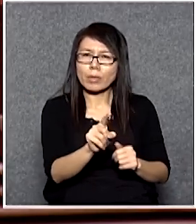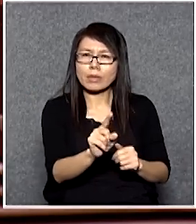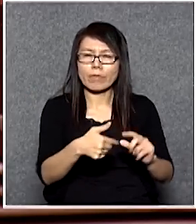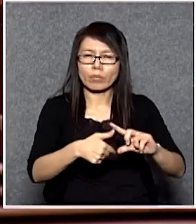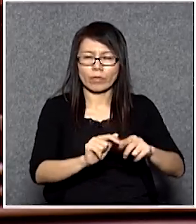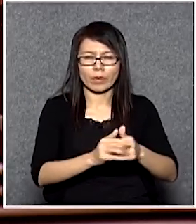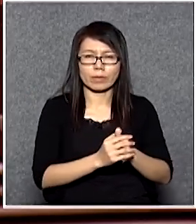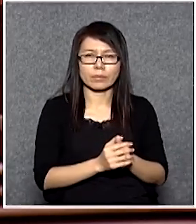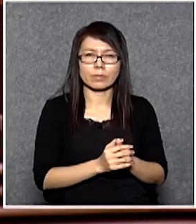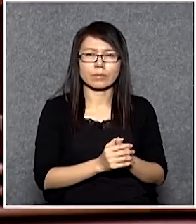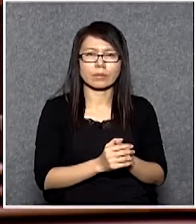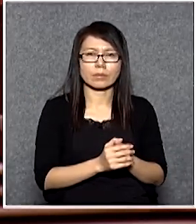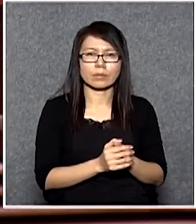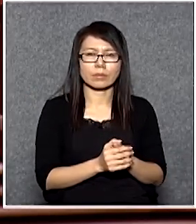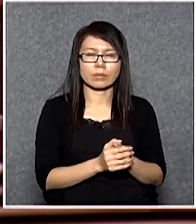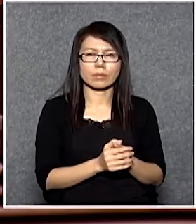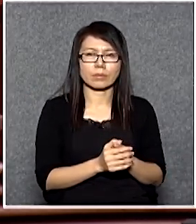呢？